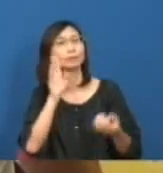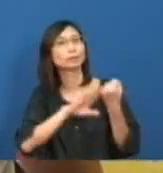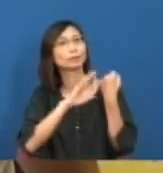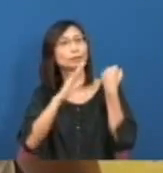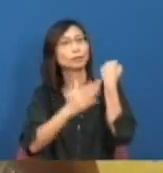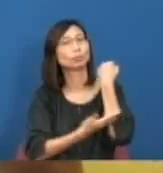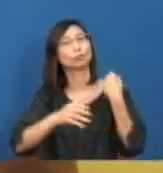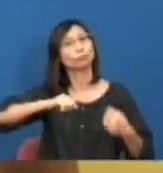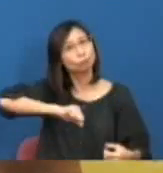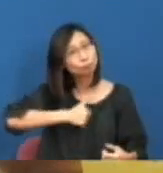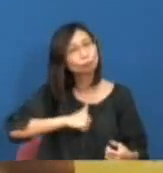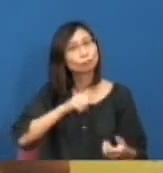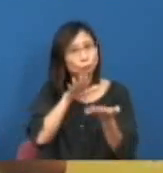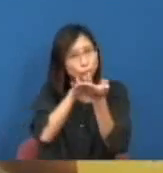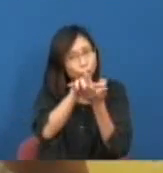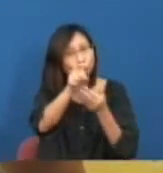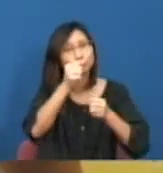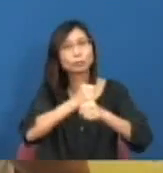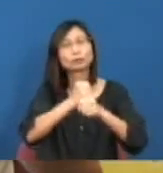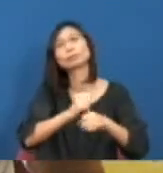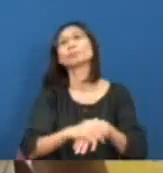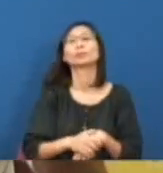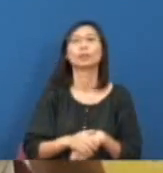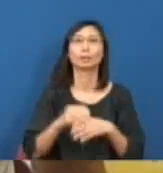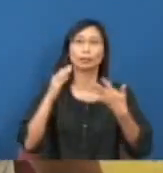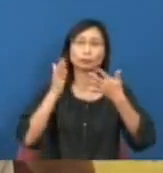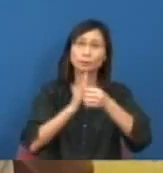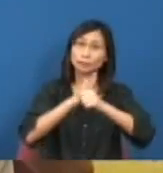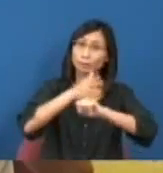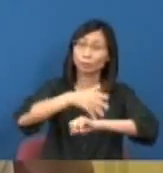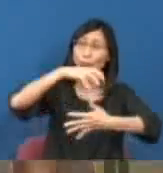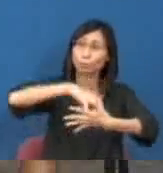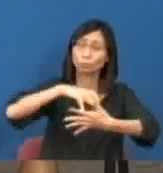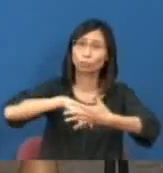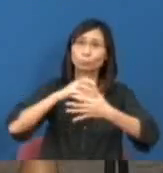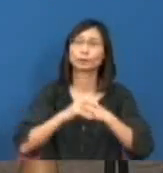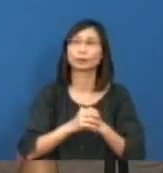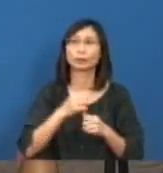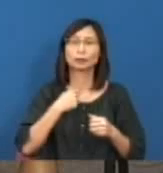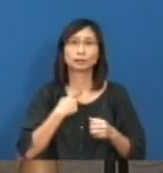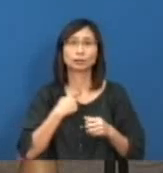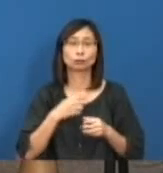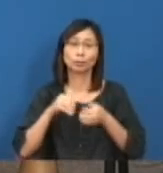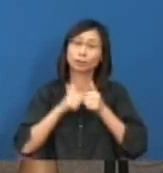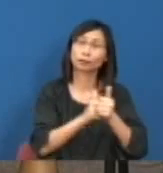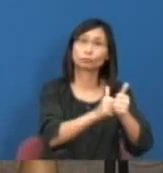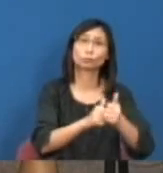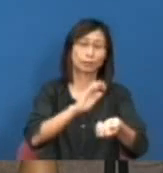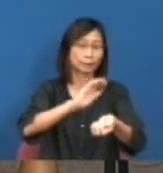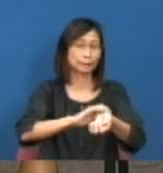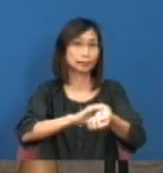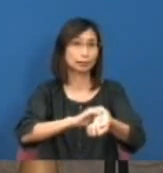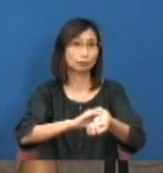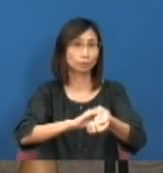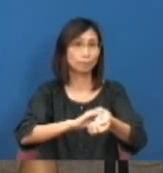血專業，而係喺個社會進程裏邊，我哋提供要提住嗰個醫療啊、社會服務